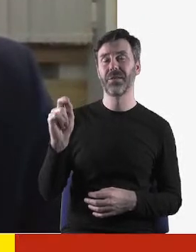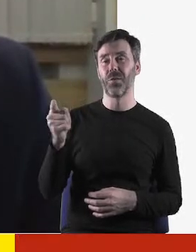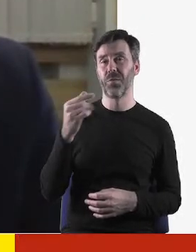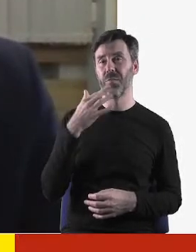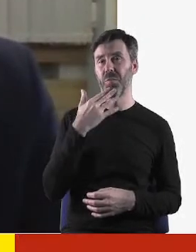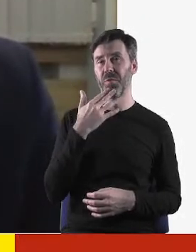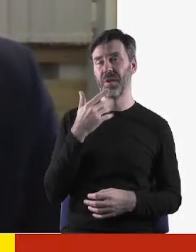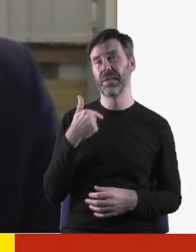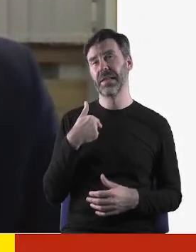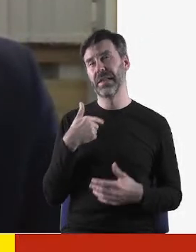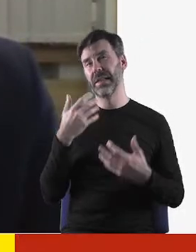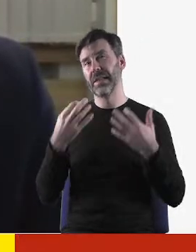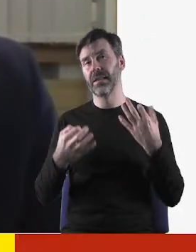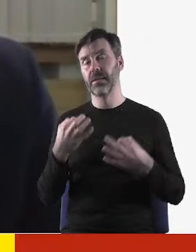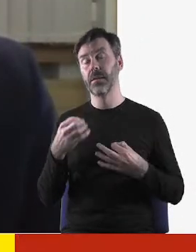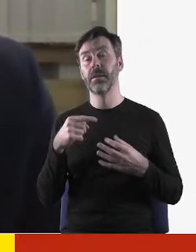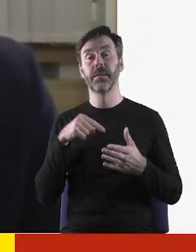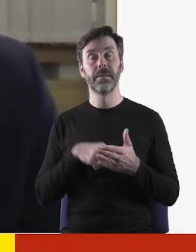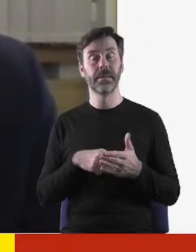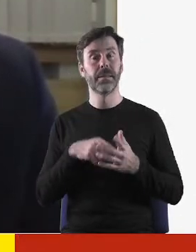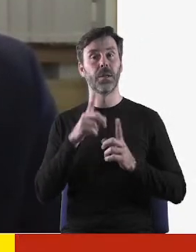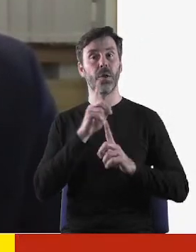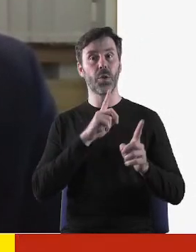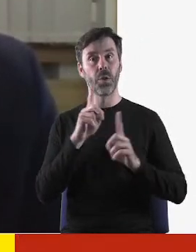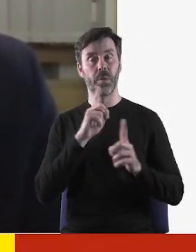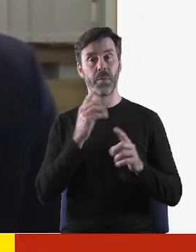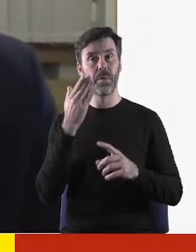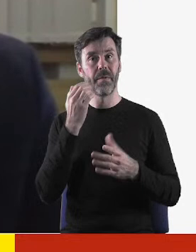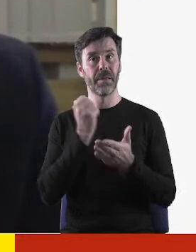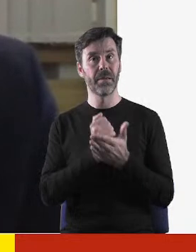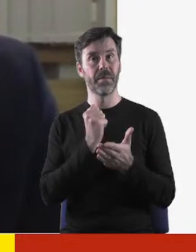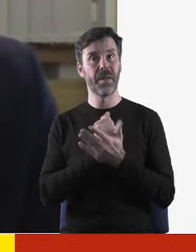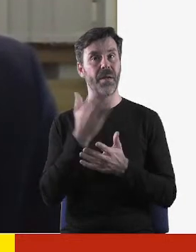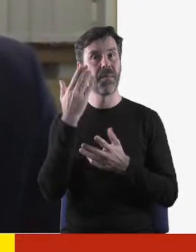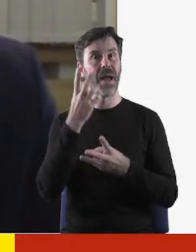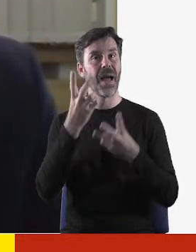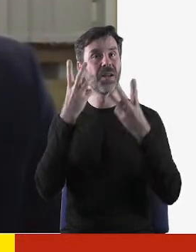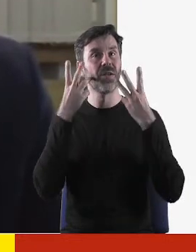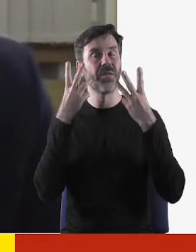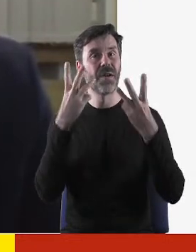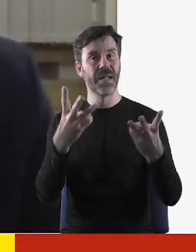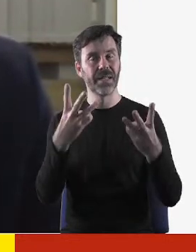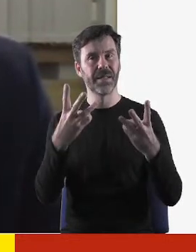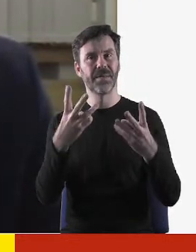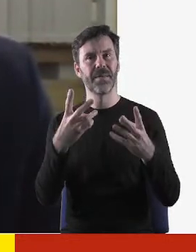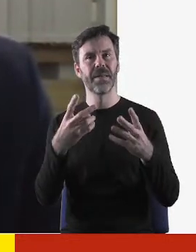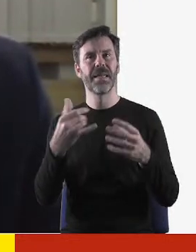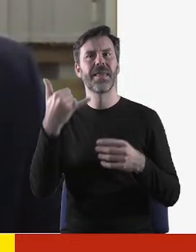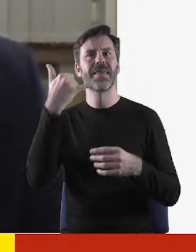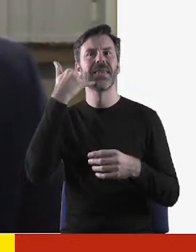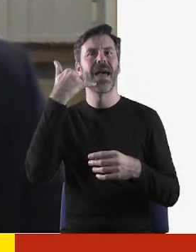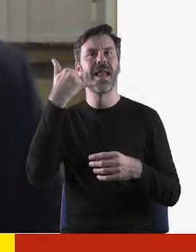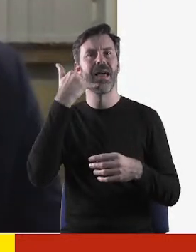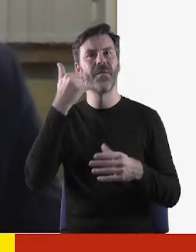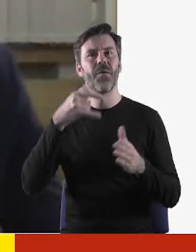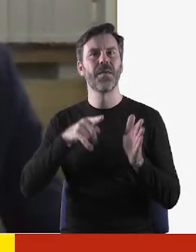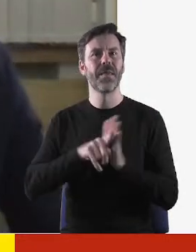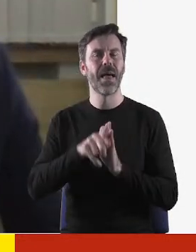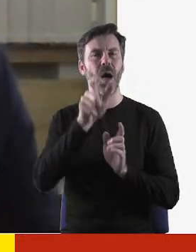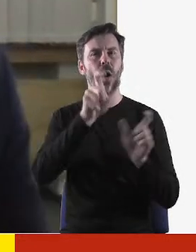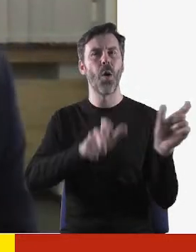o kwestiach bardzo ważnych. Telefon dla seniorów, w ramach których to